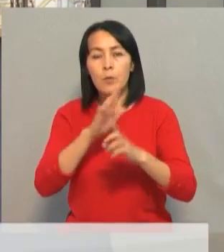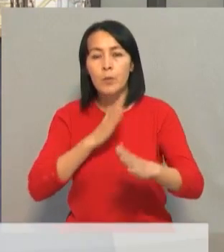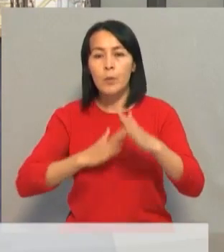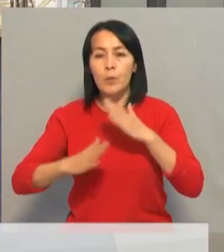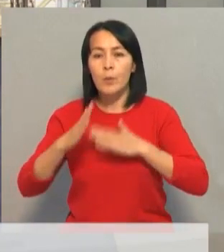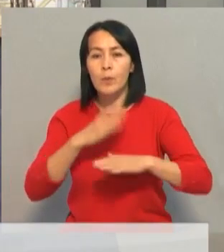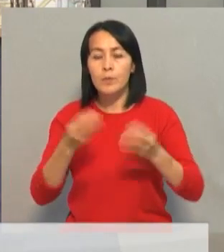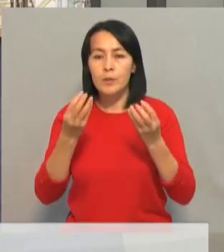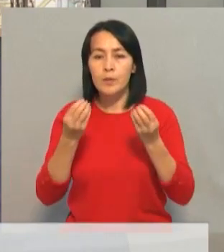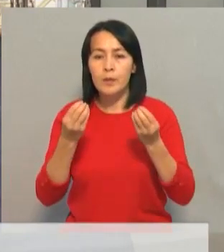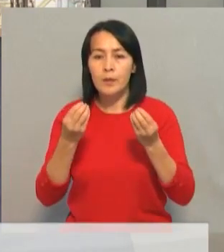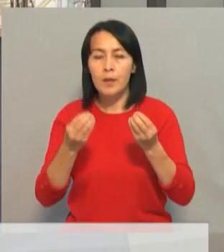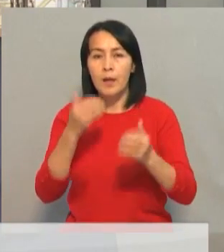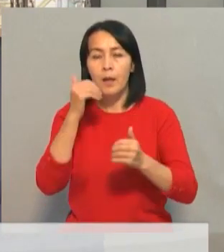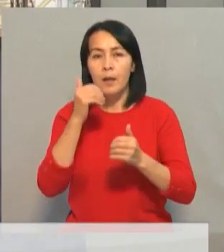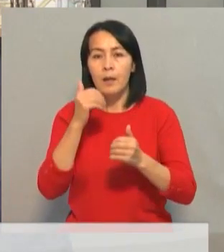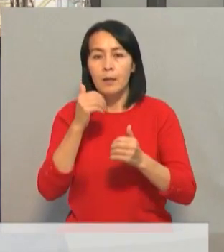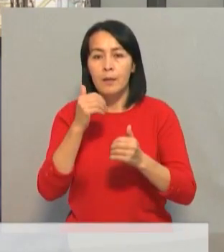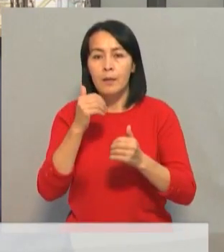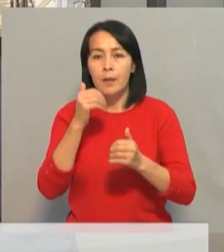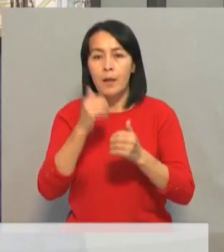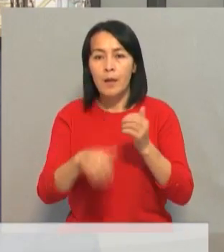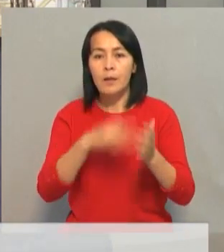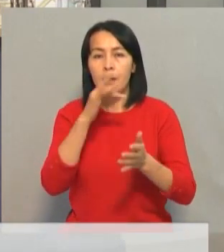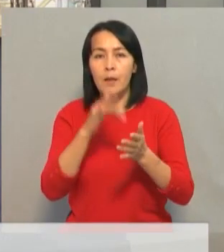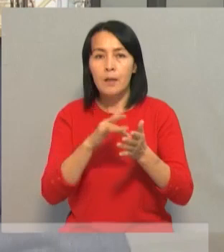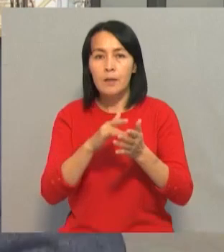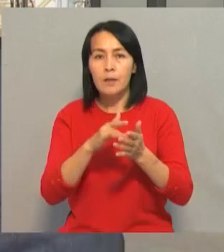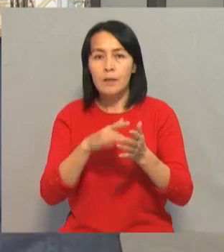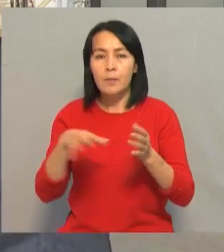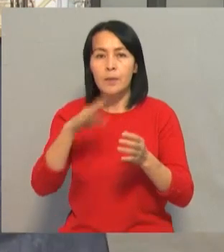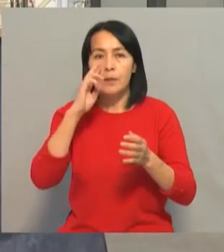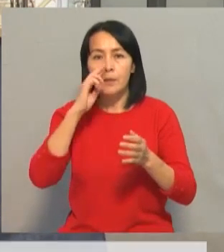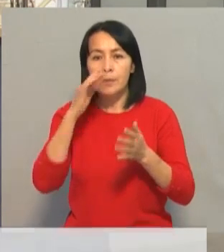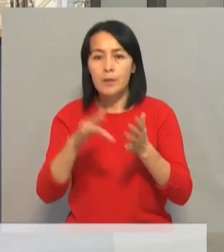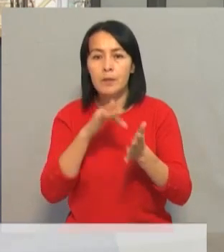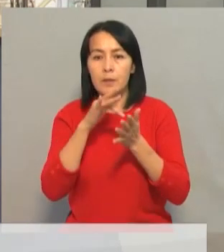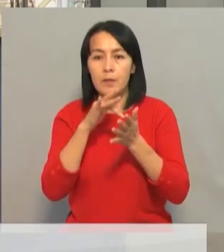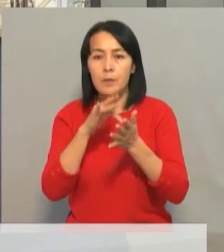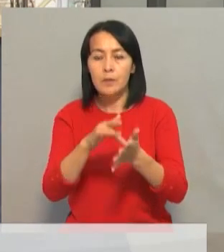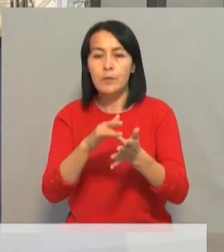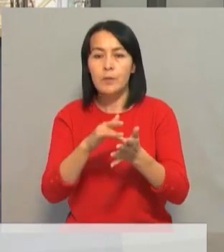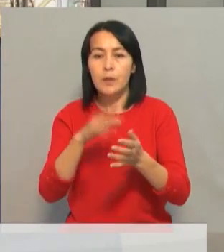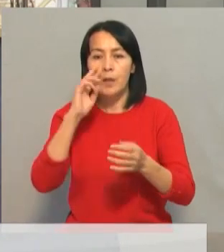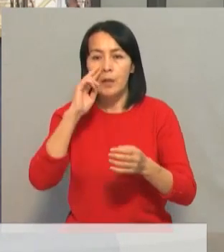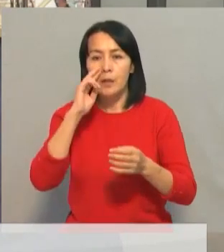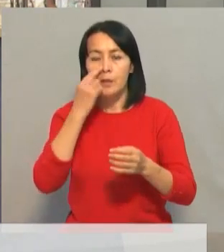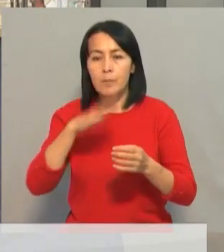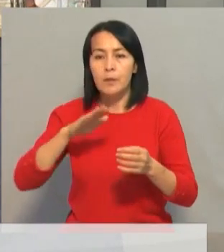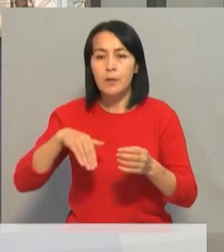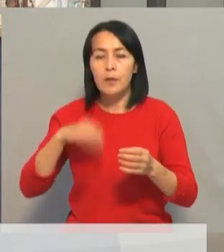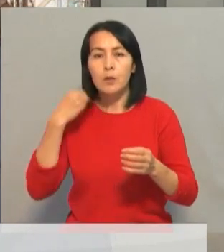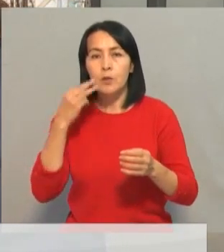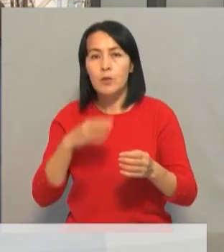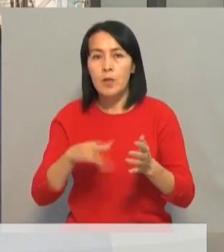қуаныштымыз. Және де әр қалалардың бәрінде осы Шымкент керуені жүріп өтуде, Шымкенттен кейін